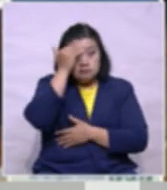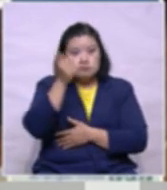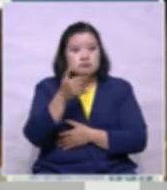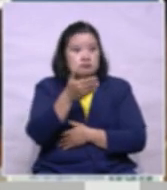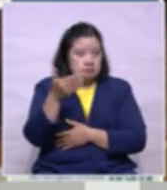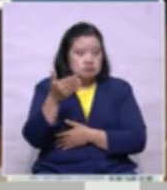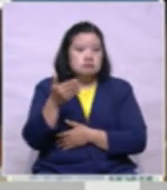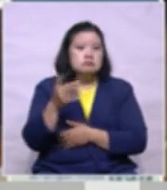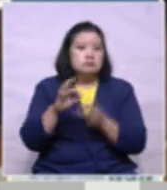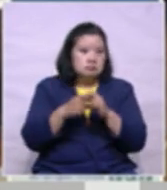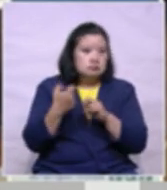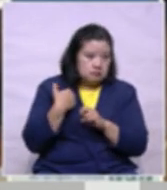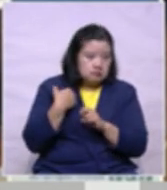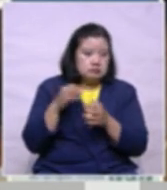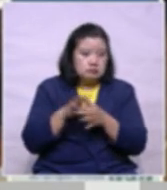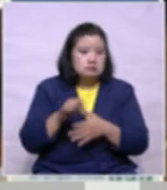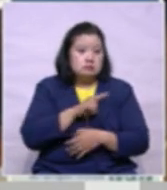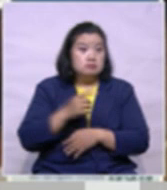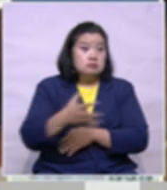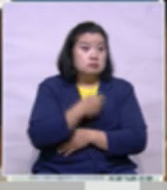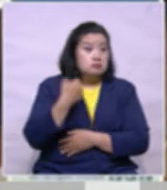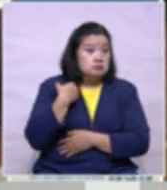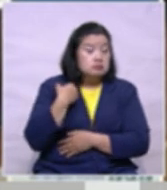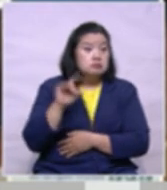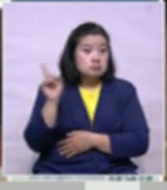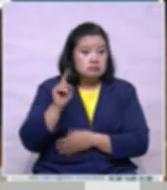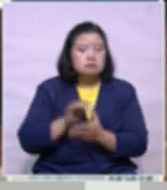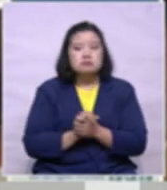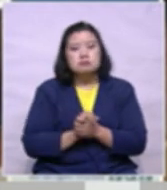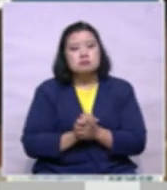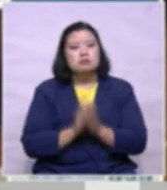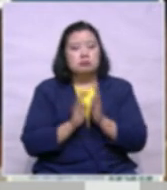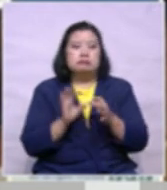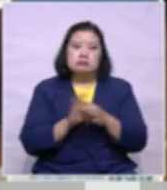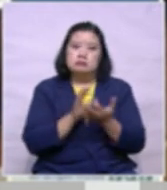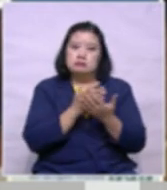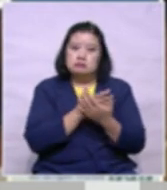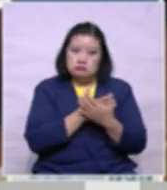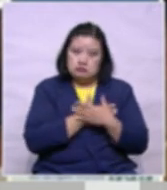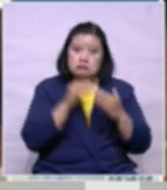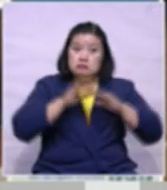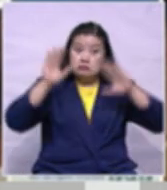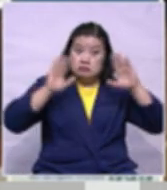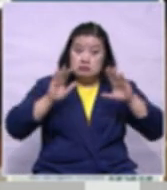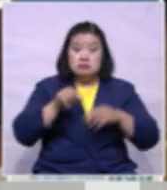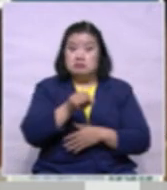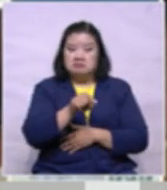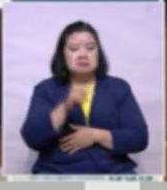องมีปัญหาเพื่อนำไปสู่การยึดอำนาจดังนั้นผมจึงไม่เชื่อว่าคนที่ไม่รักษาระบอบประชาธิปไตยจะยึดมั่นในระบอบประชาธิปไตย